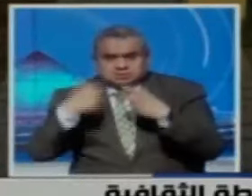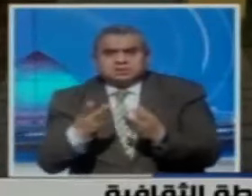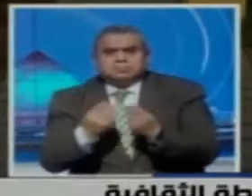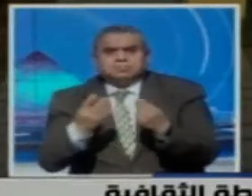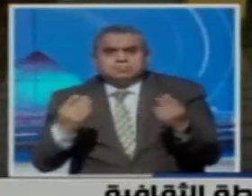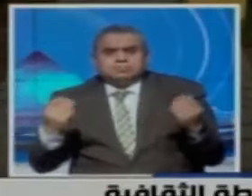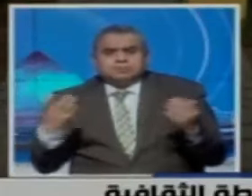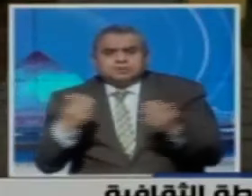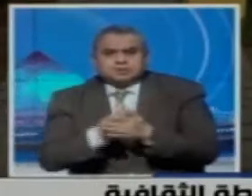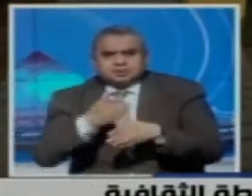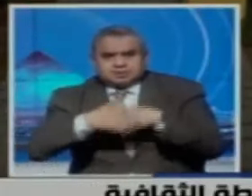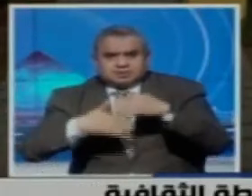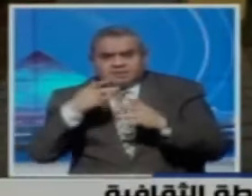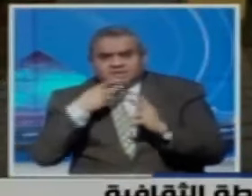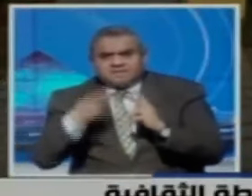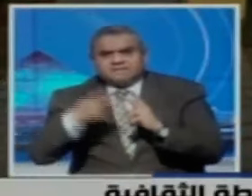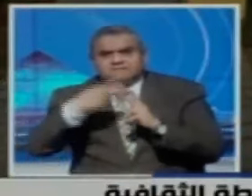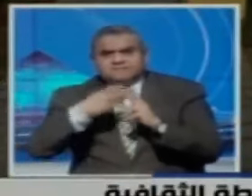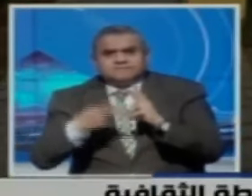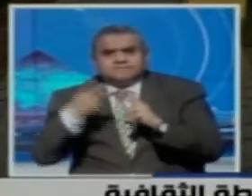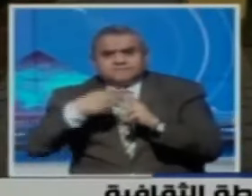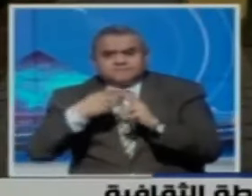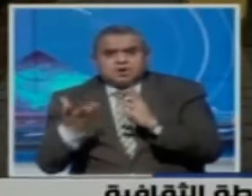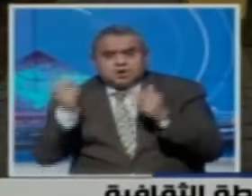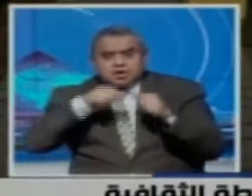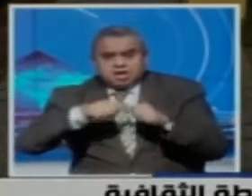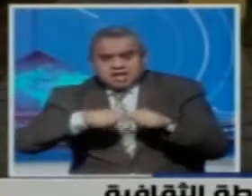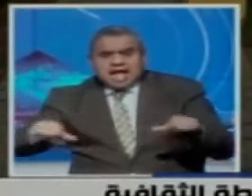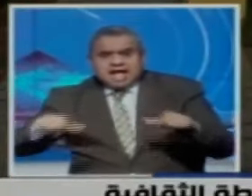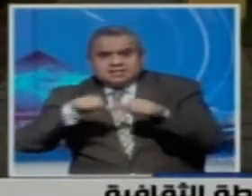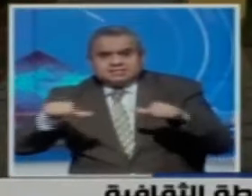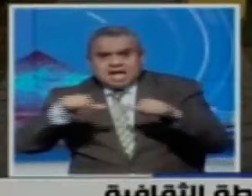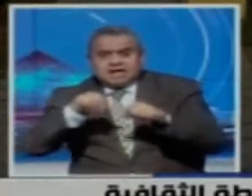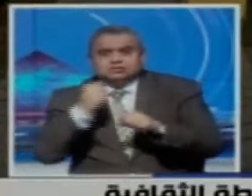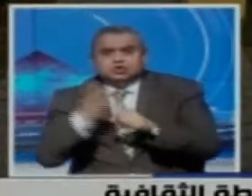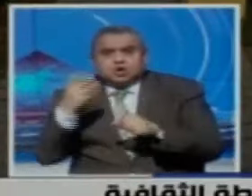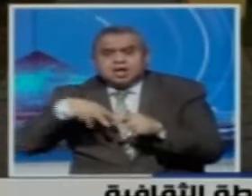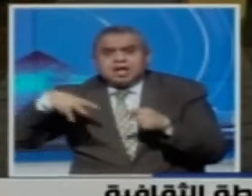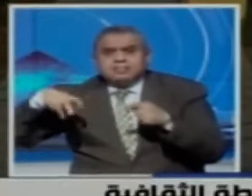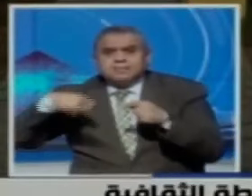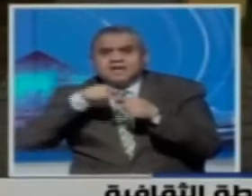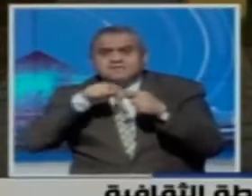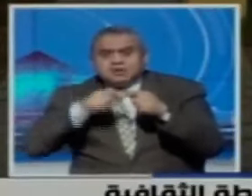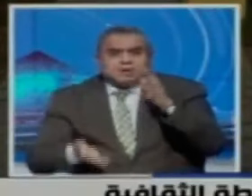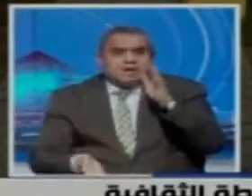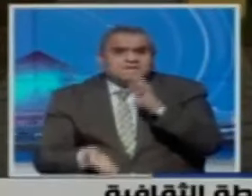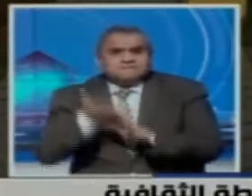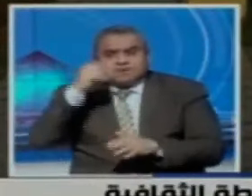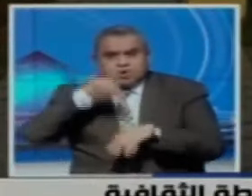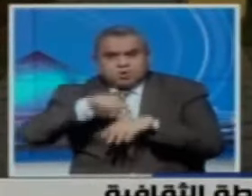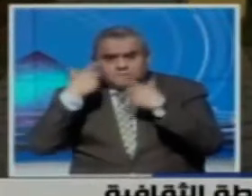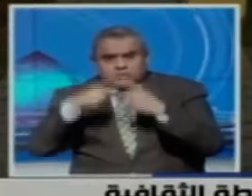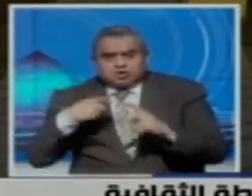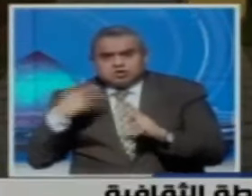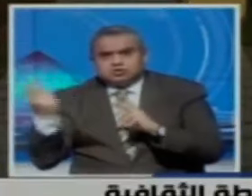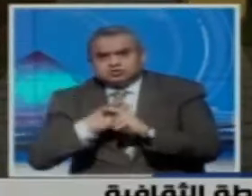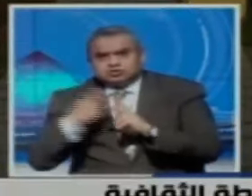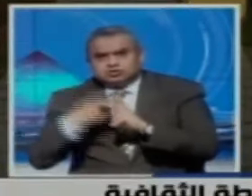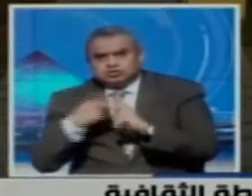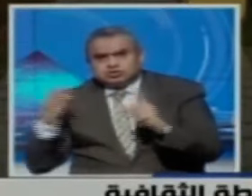من المنشآت الفندقية التي وصلت فيها نسبة الإشغال إلى أكثر من 80% في جميع مدينة العالمين.